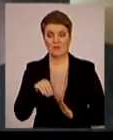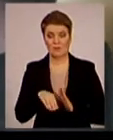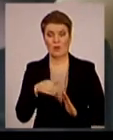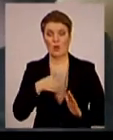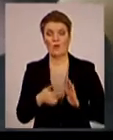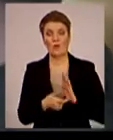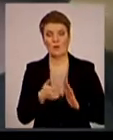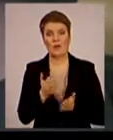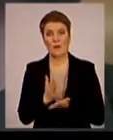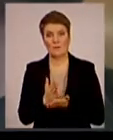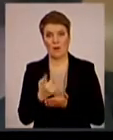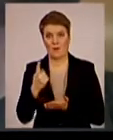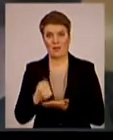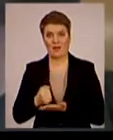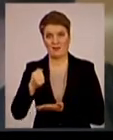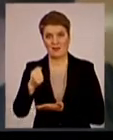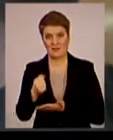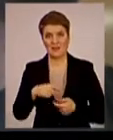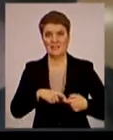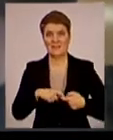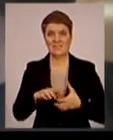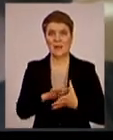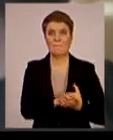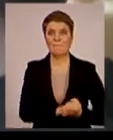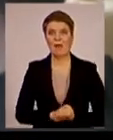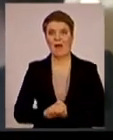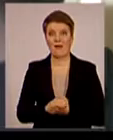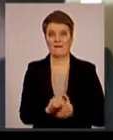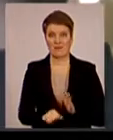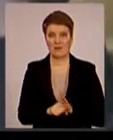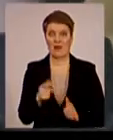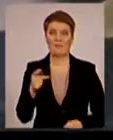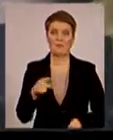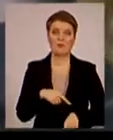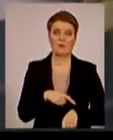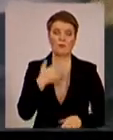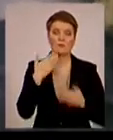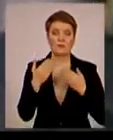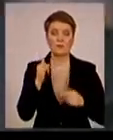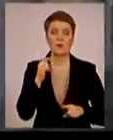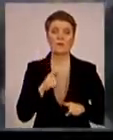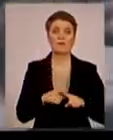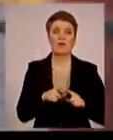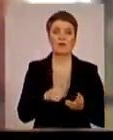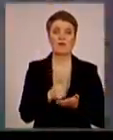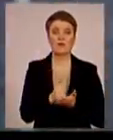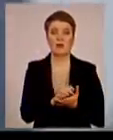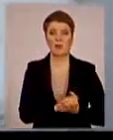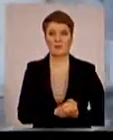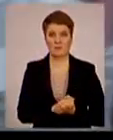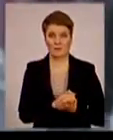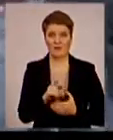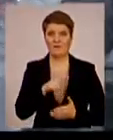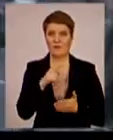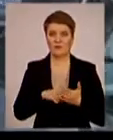із кандидатів зв'язки з мафією. Журналіст, каже, півтори години допитувався про це у брата ватажка мафії, той питання